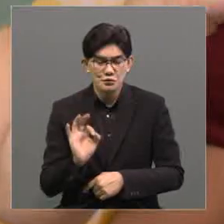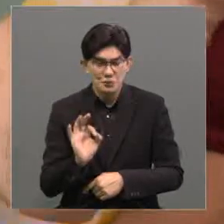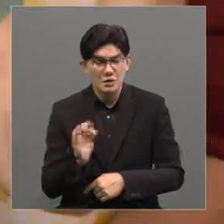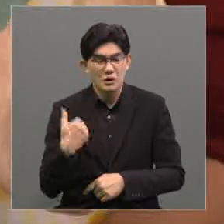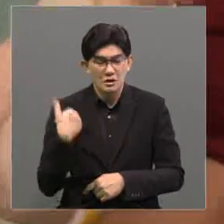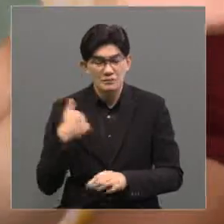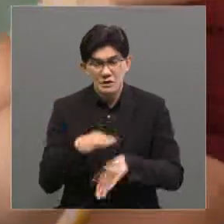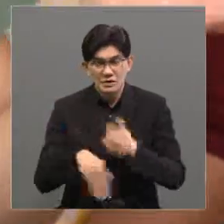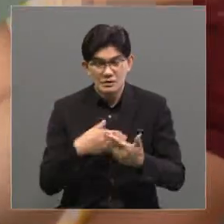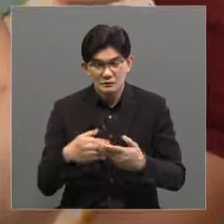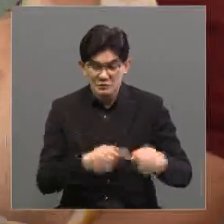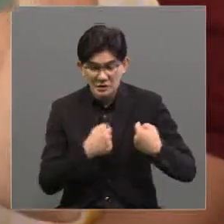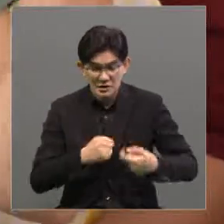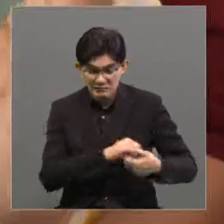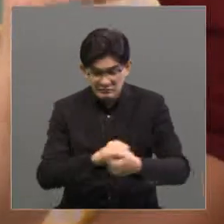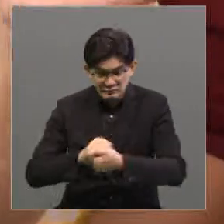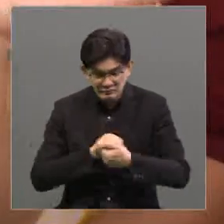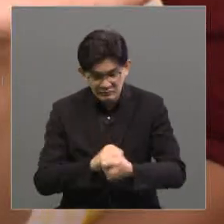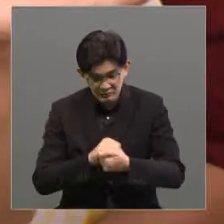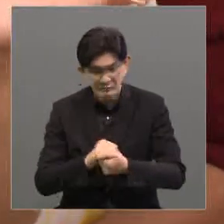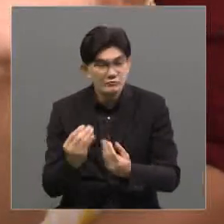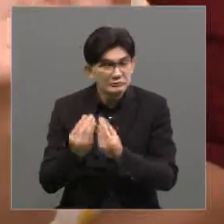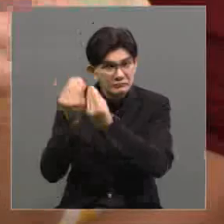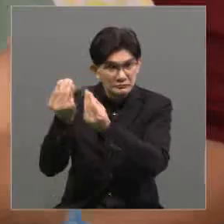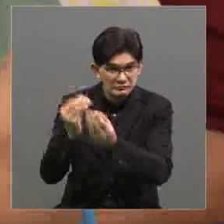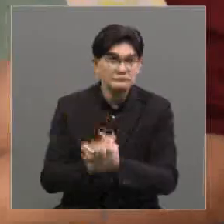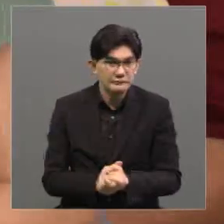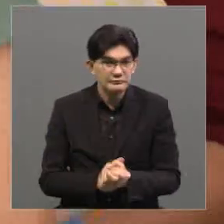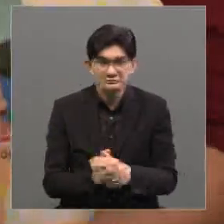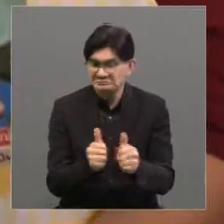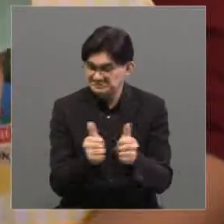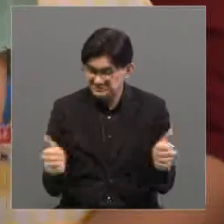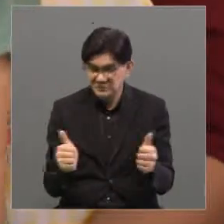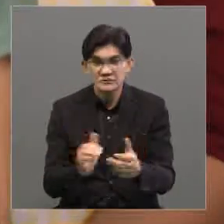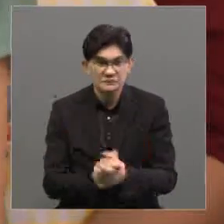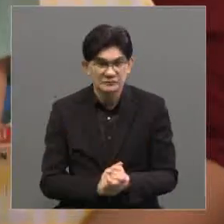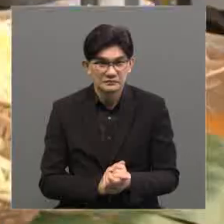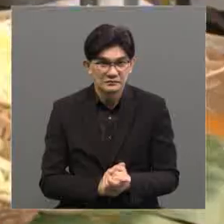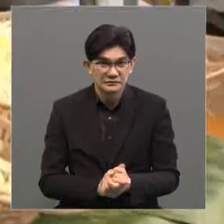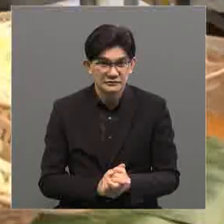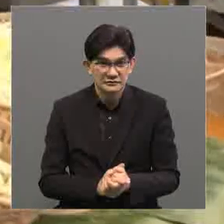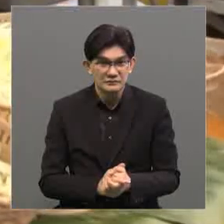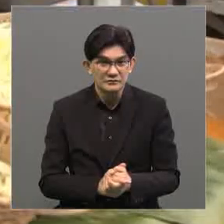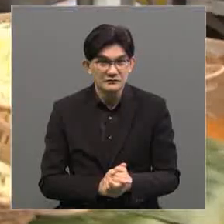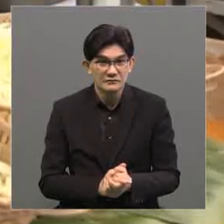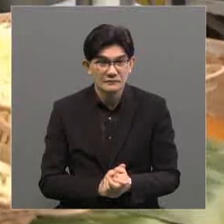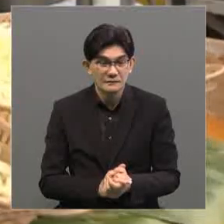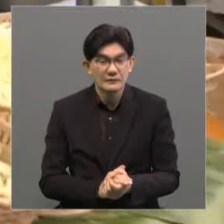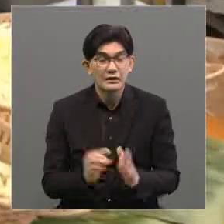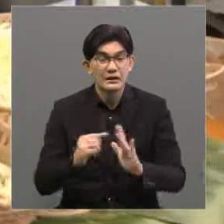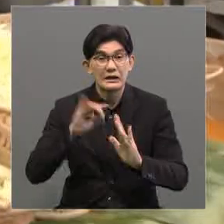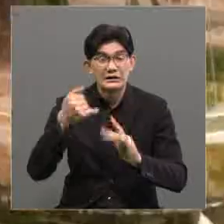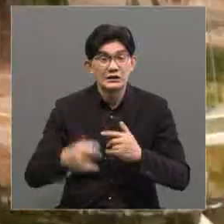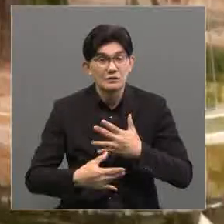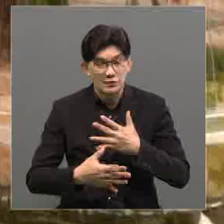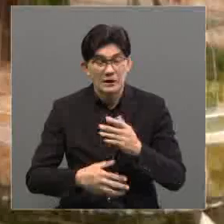าเนี่ยมาร่วมแรงร่วมใจกันถวายท่านนี่แหละสุดยอดที่สุดค่ะนะคะ ประเพณีงานเจเยาวรา